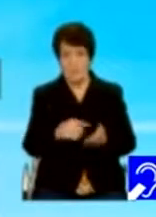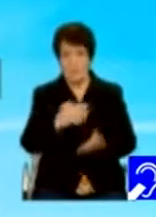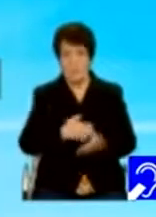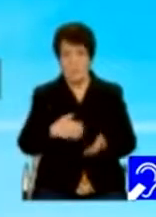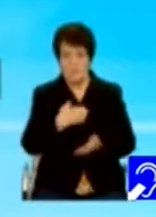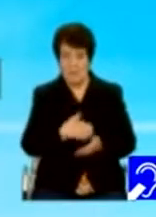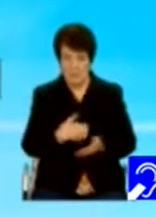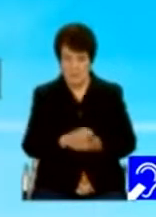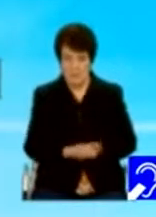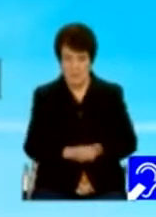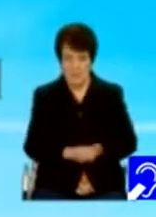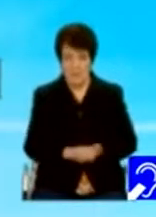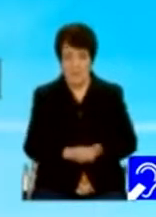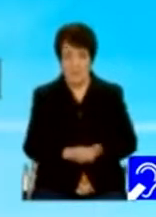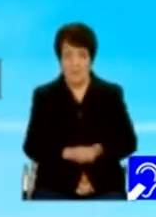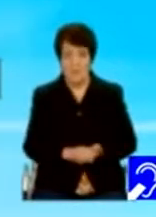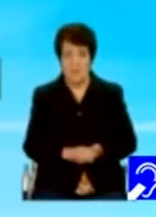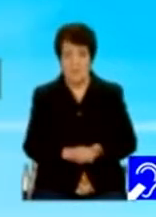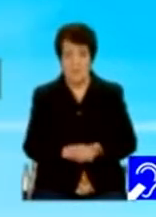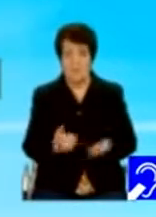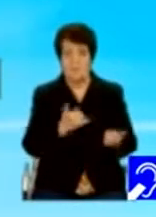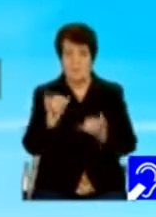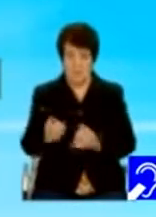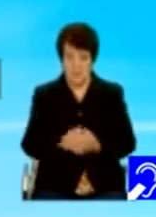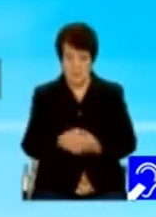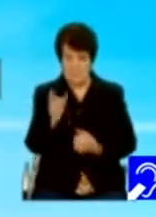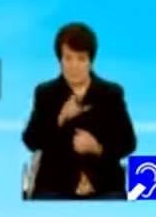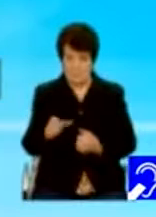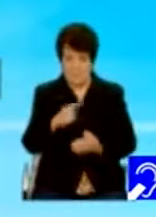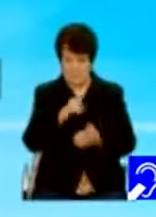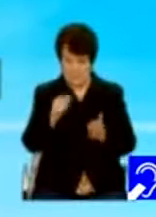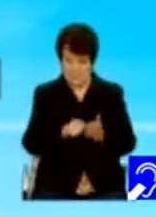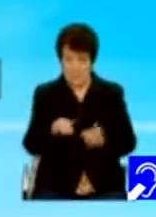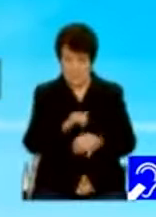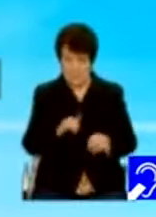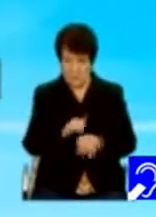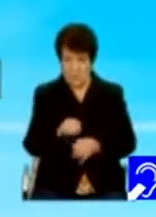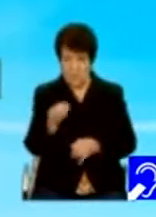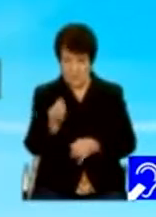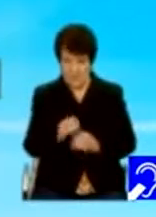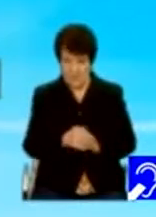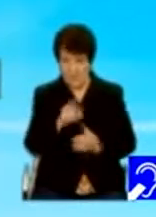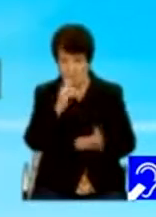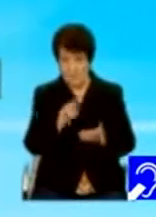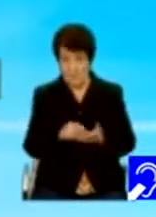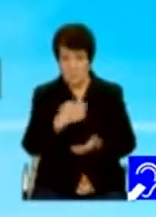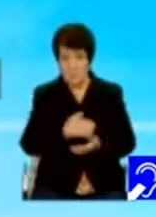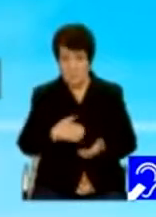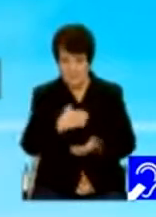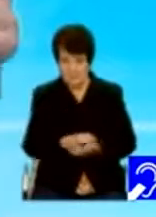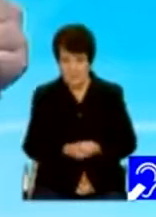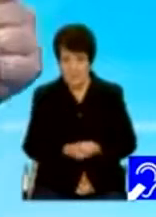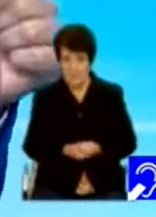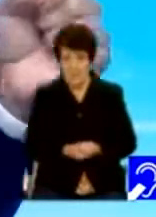întreb, vă întreb oamenii. Dacă, stimați concetățenii, m-ați întrebat unde sunt banii europenilor și dacă au ajuns la primăriile, unde sunt